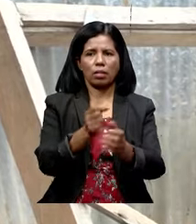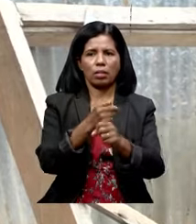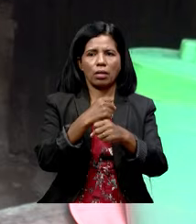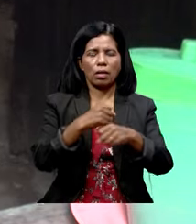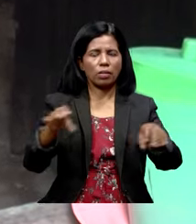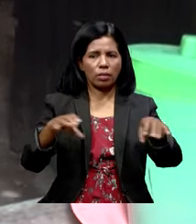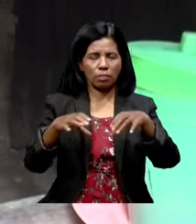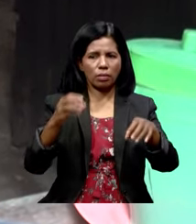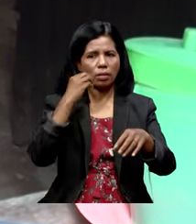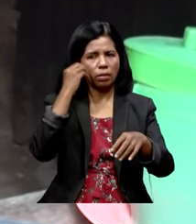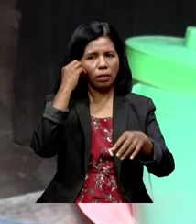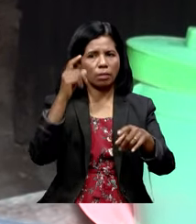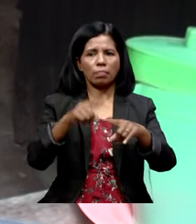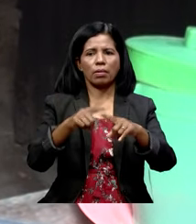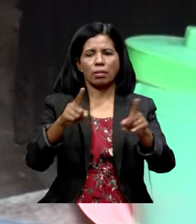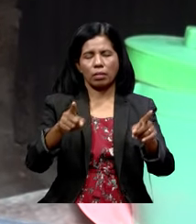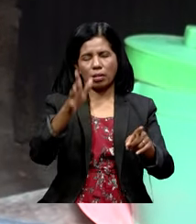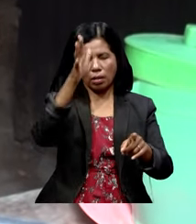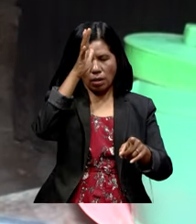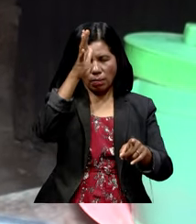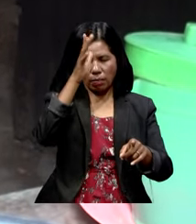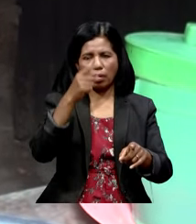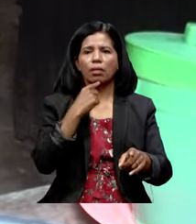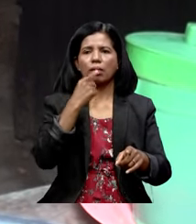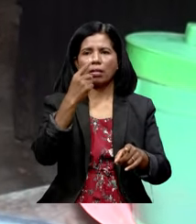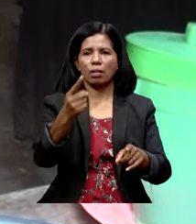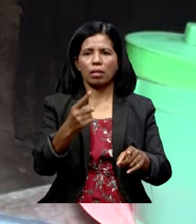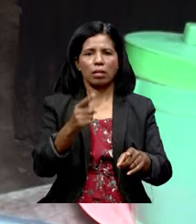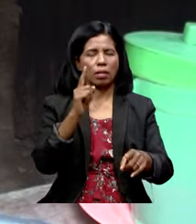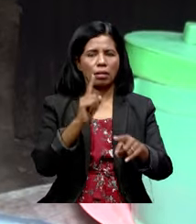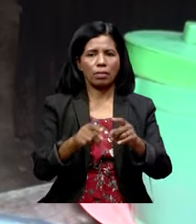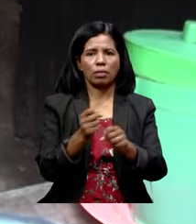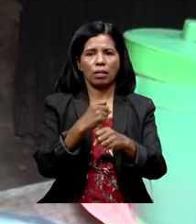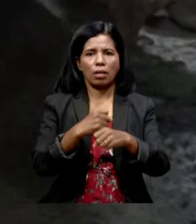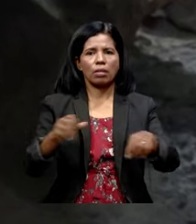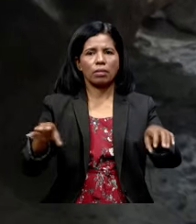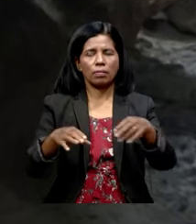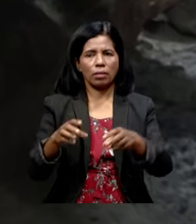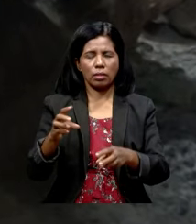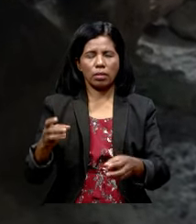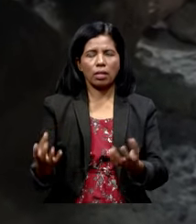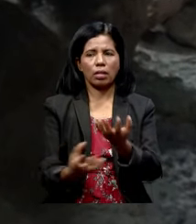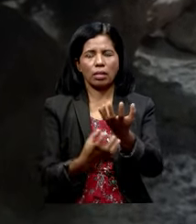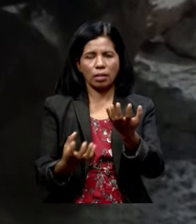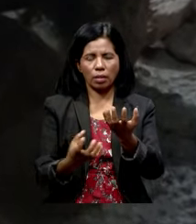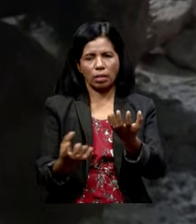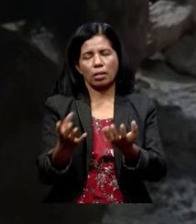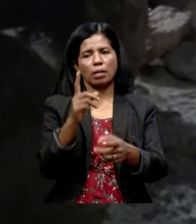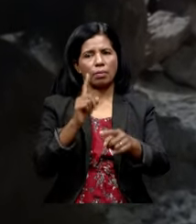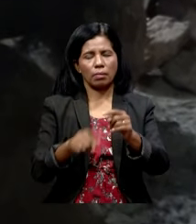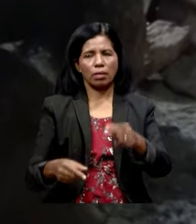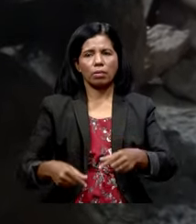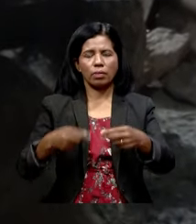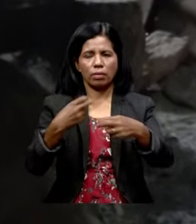servisu malaran, mai benya aman Francisco, proibinia atau halo servisu ia dapur lara, tamba